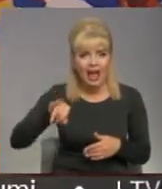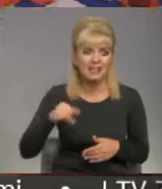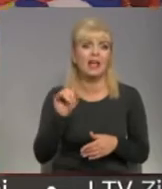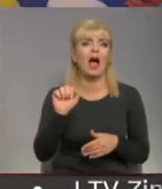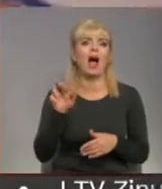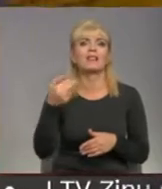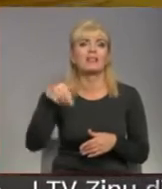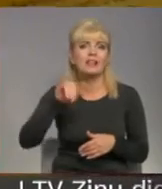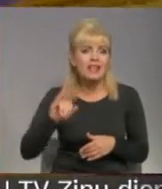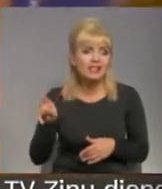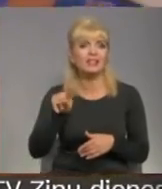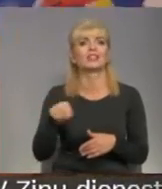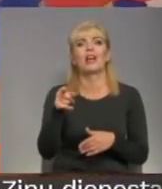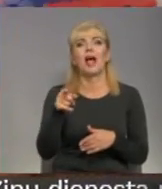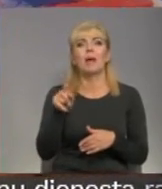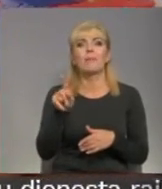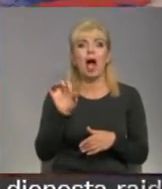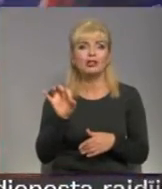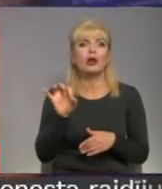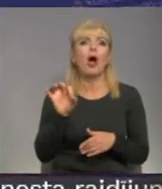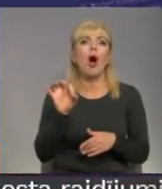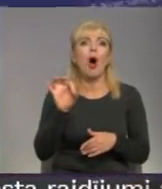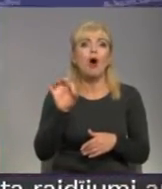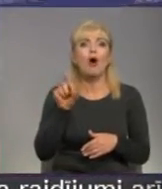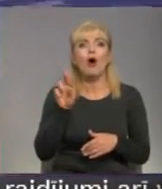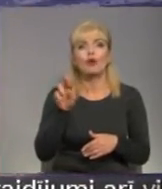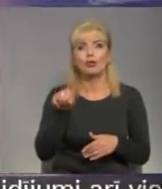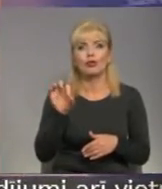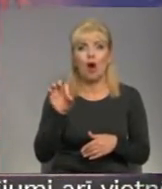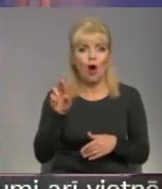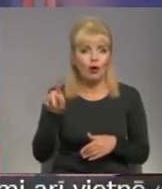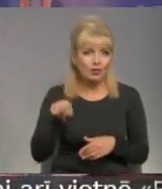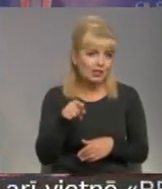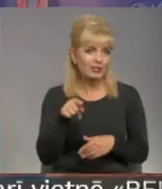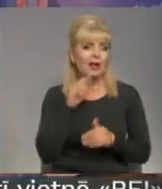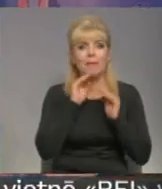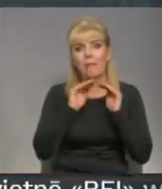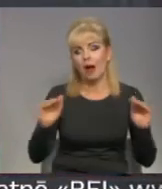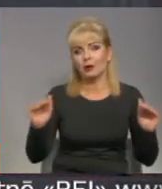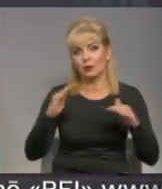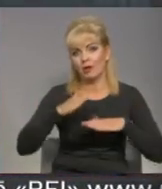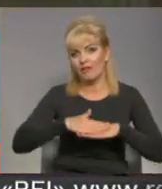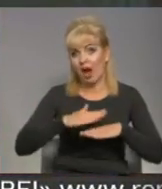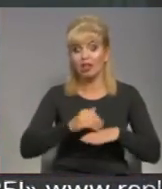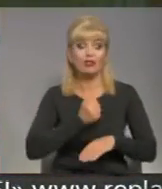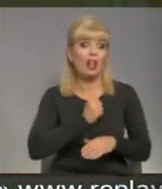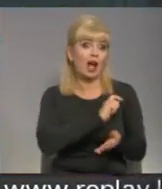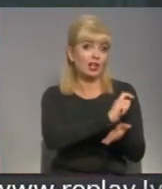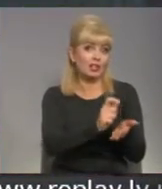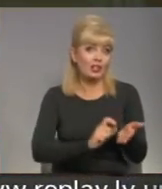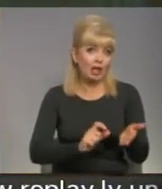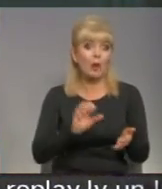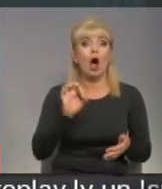Anč, Čekstkai, Oks, Panč, Ontons, Ontiks, Ontoniņš, Paklus, Svakariņš. Latgaliešu dzejniekam